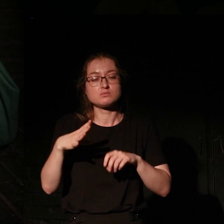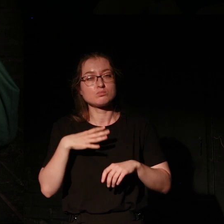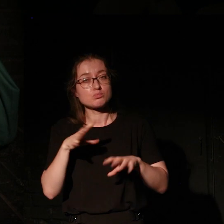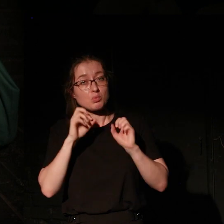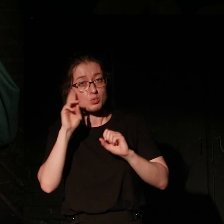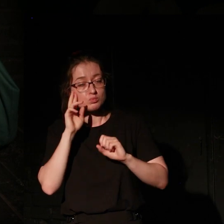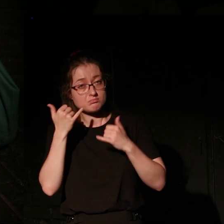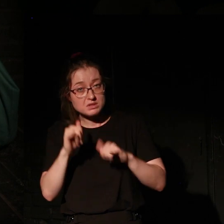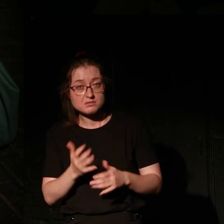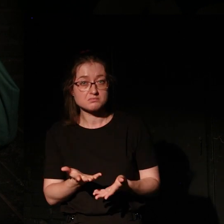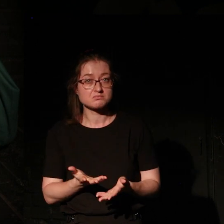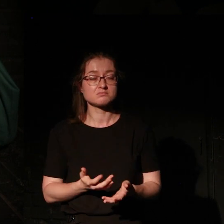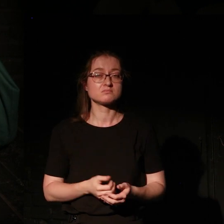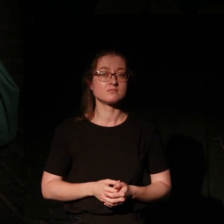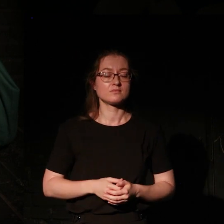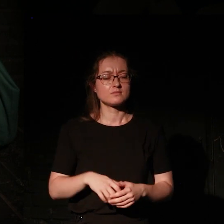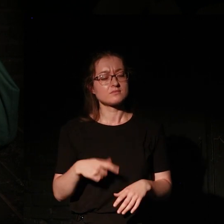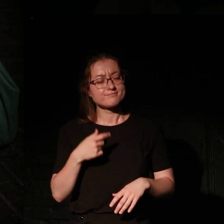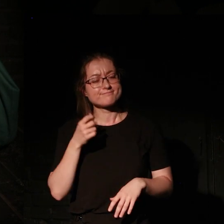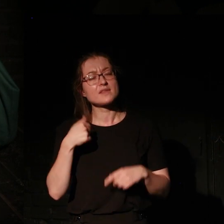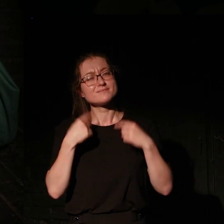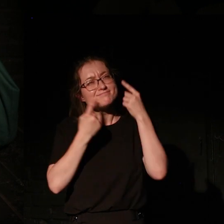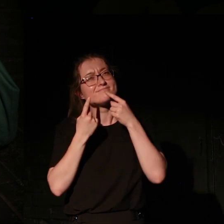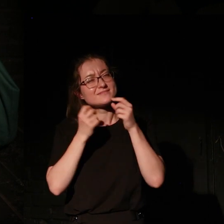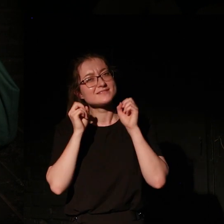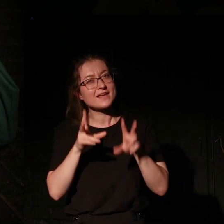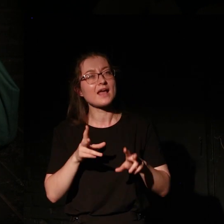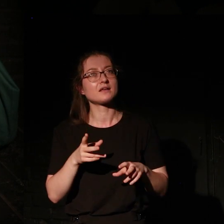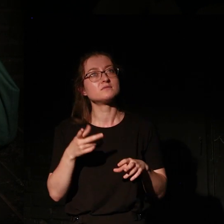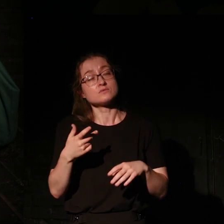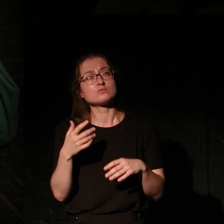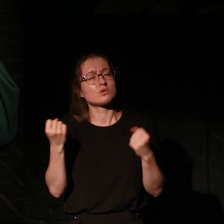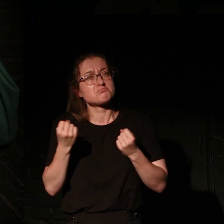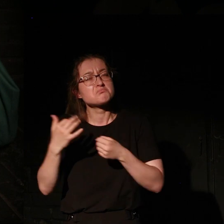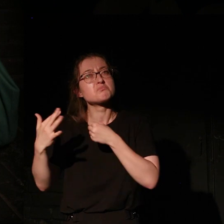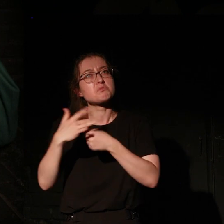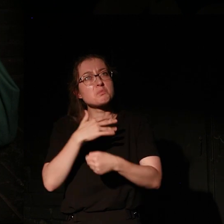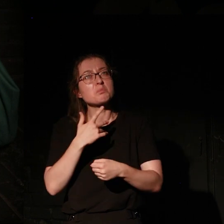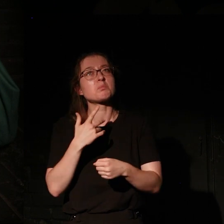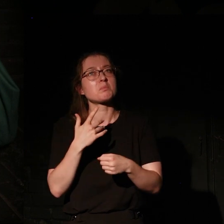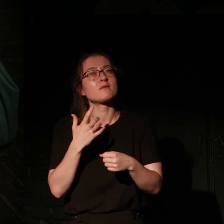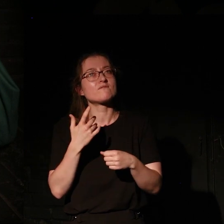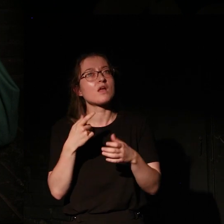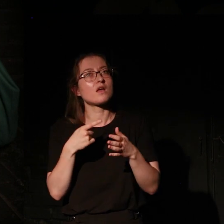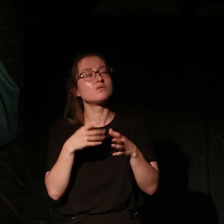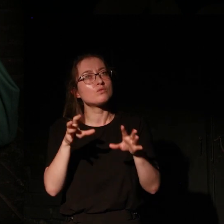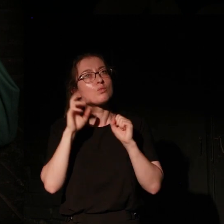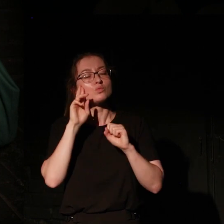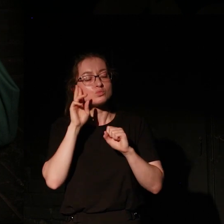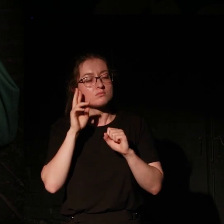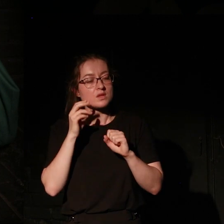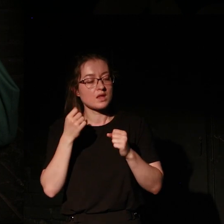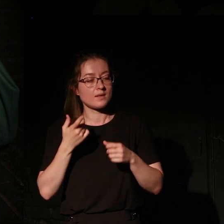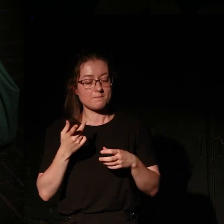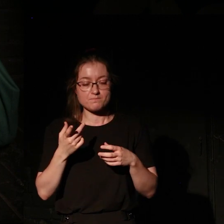Tak, wydaje mi się, że tak, na to wpływa oczywiście też pewne doświadczenie, takie osobiste. Wiadomo, że każdy z nas